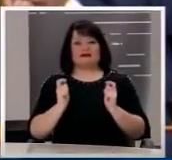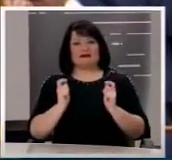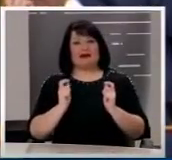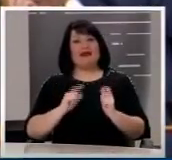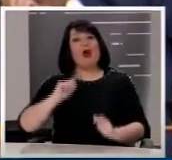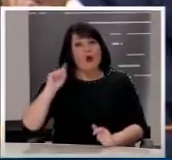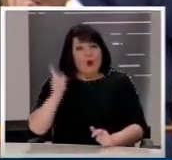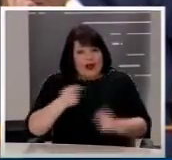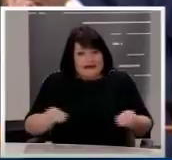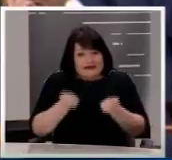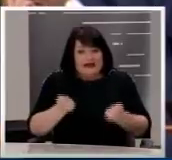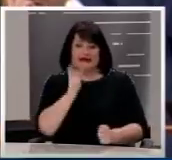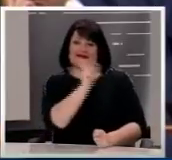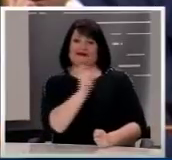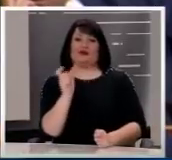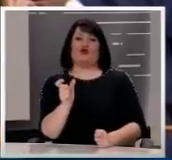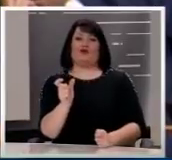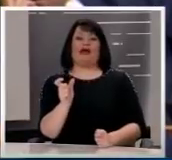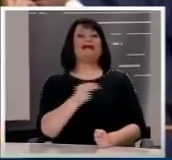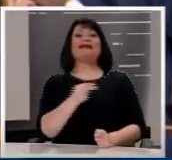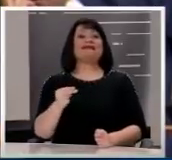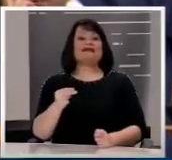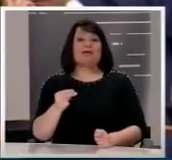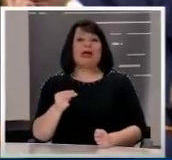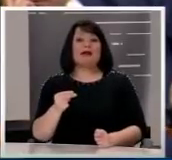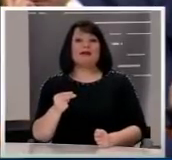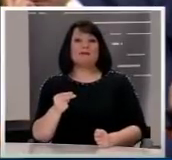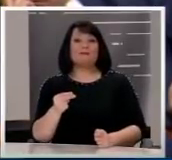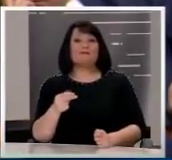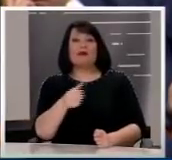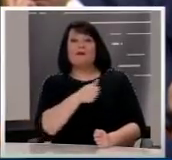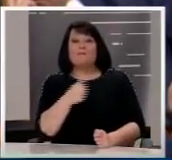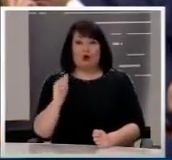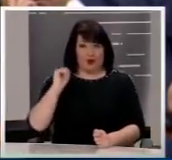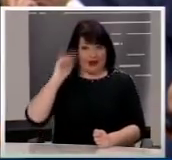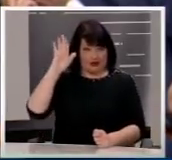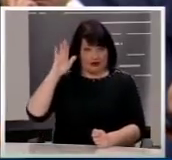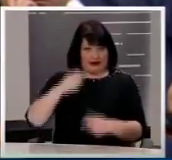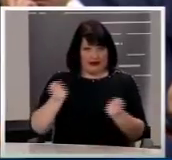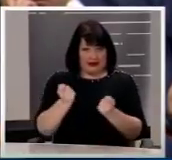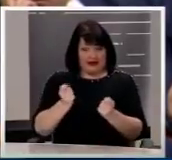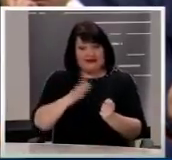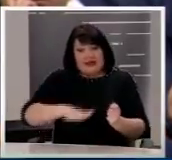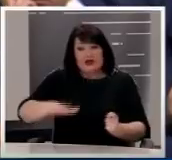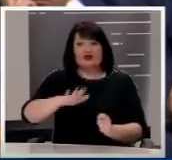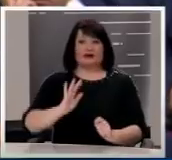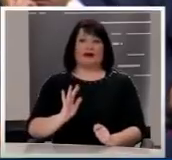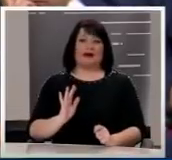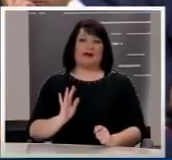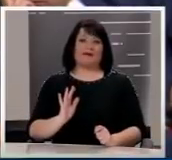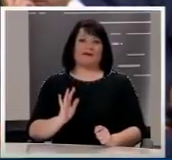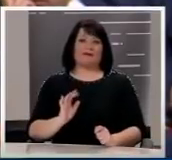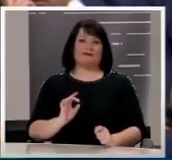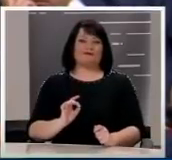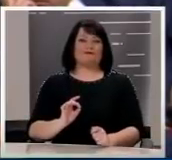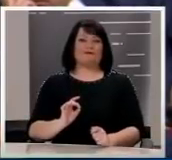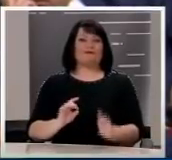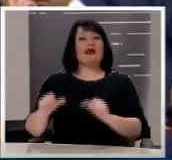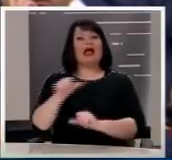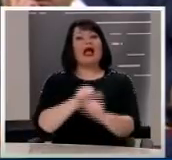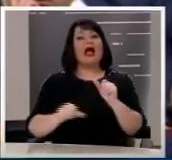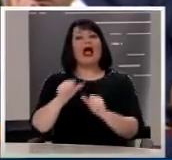έργα όμνες προφανώς σημαίνει ότι δεν μπορεί να είναι έργα όμνες μόνο για την εξωτερική χρήση, αλλά και εσωτερικά. Δηλαδή, αλλαγή